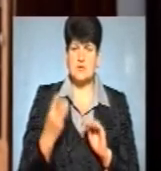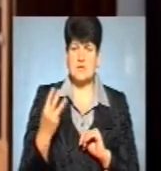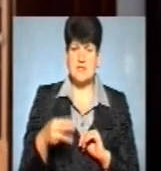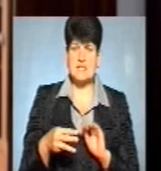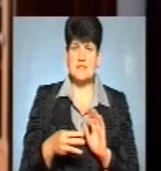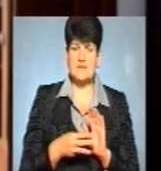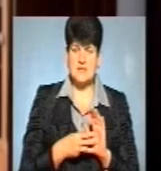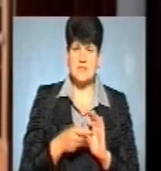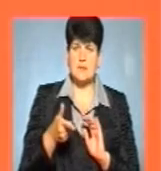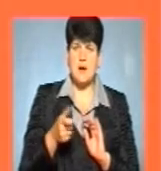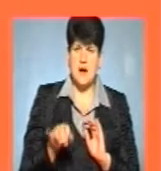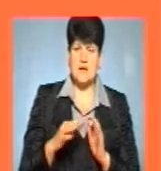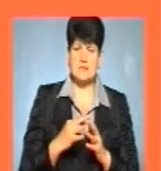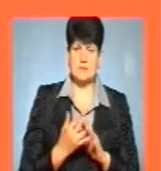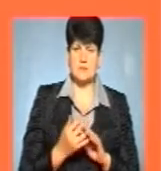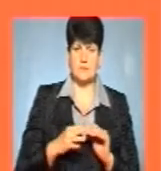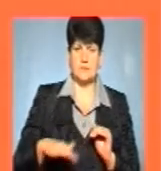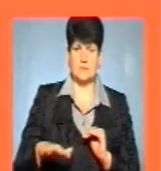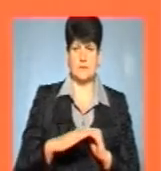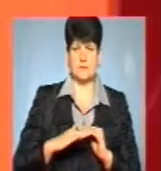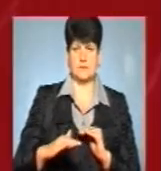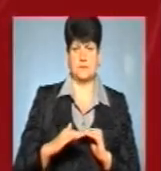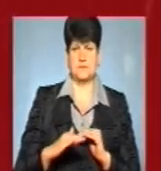га сільськогосподарських угідь.